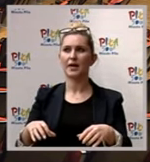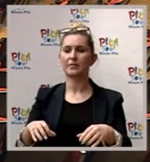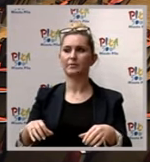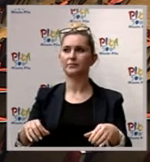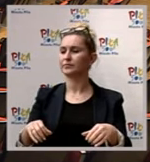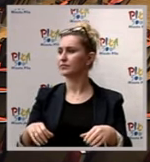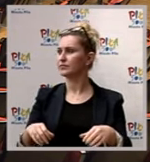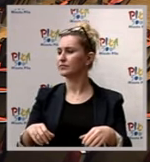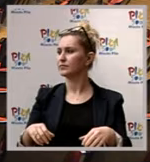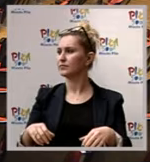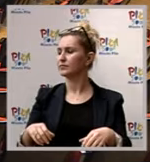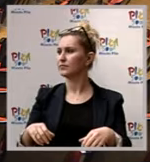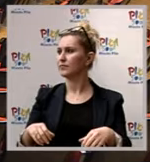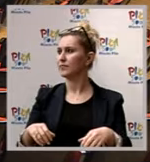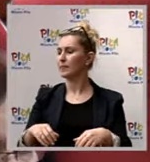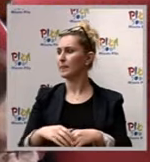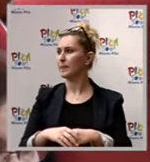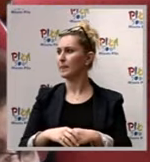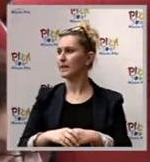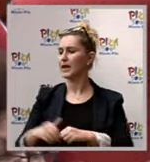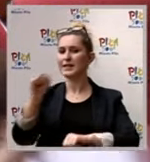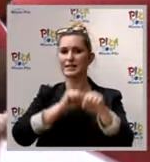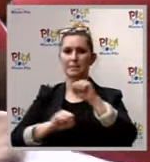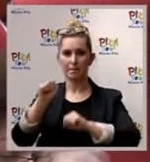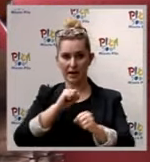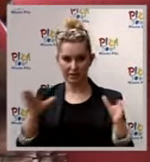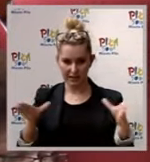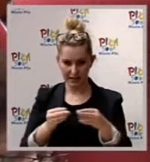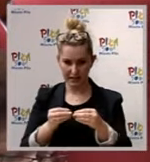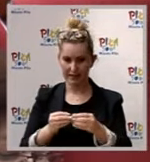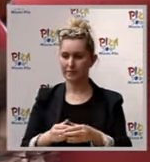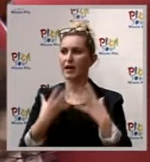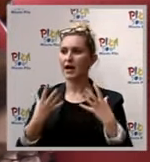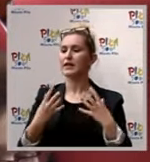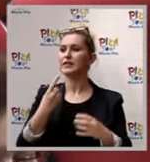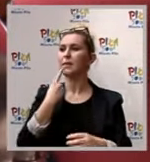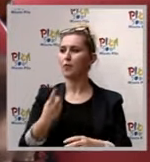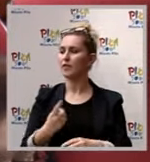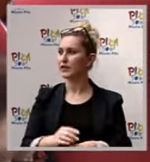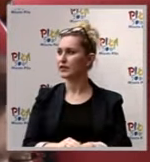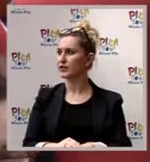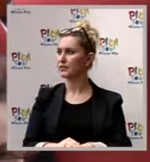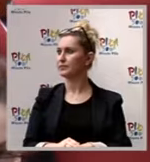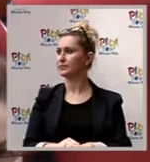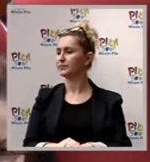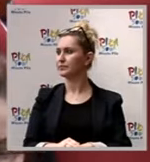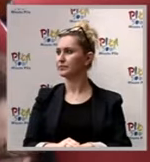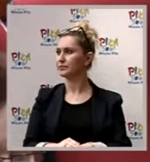dzisiaj zabrać po prostu głos. Otóż na przestrzeni